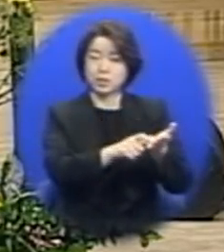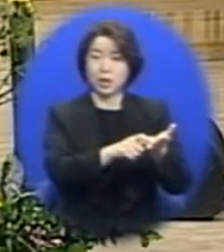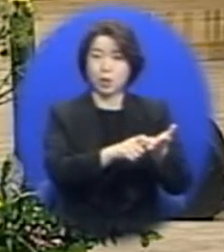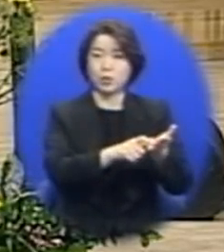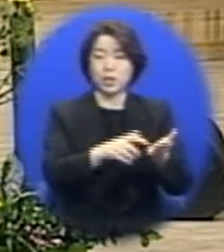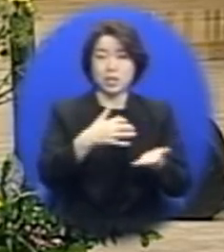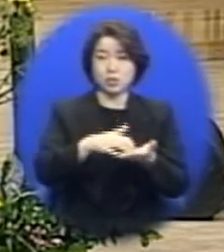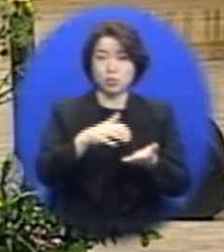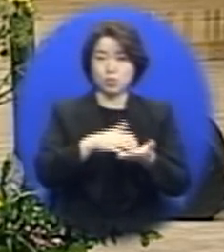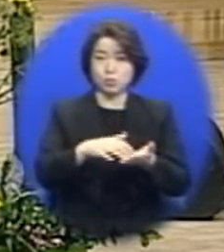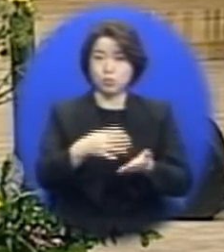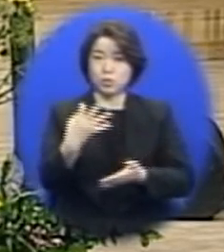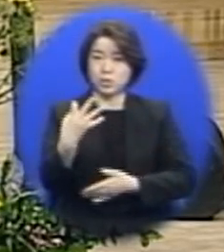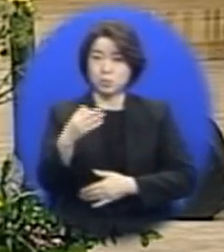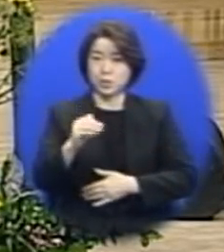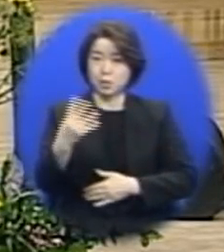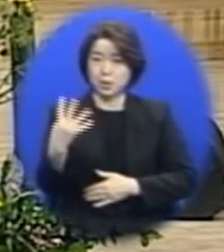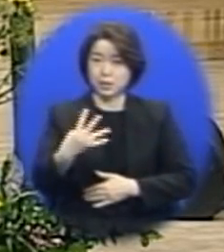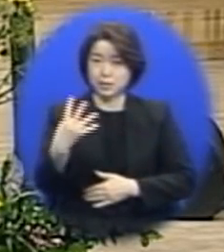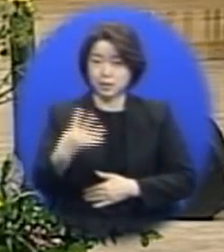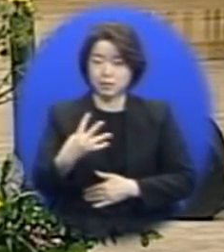아주 이상하게 왜곡해서